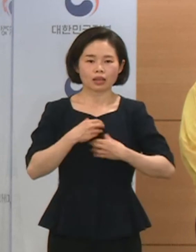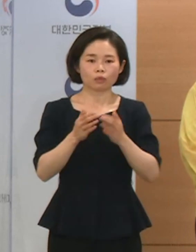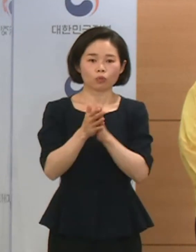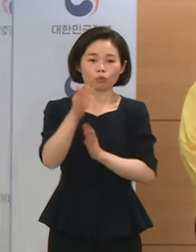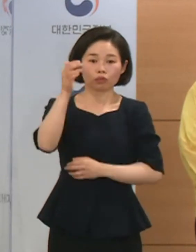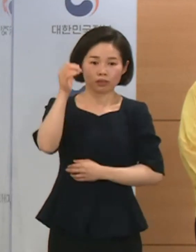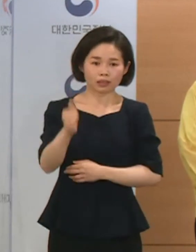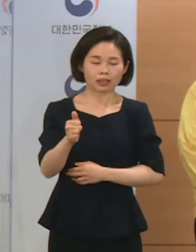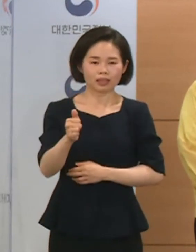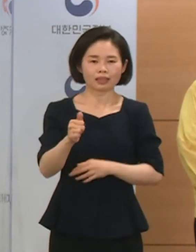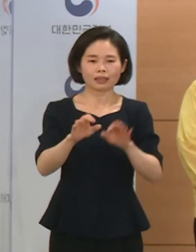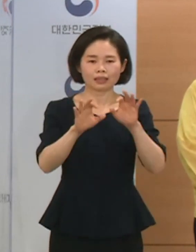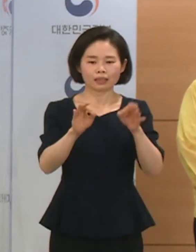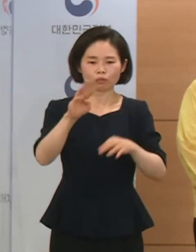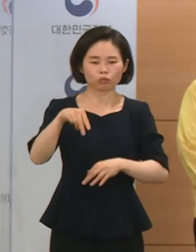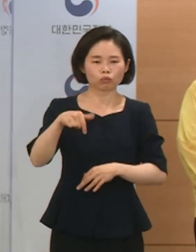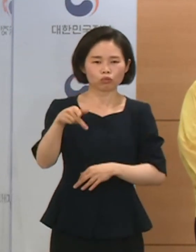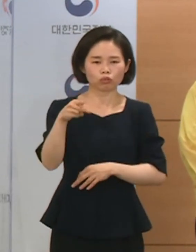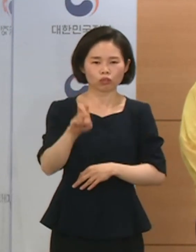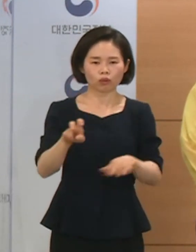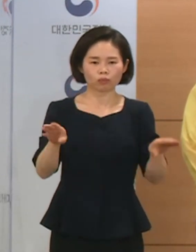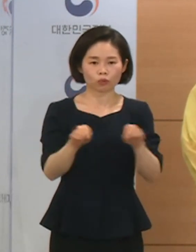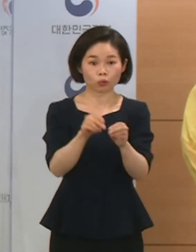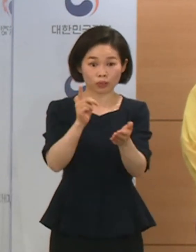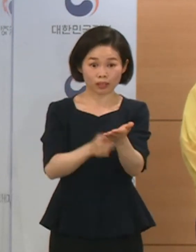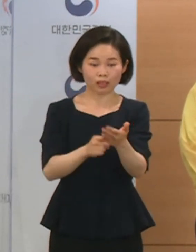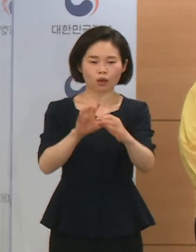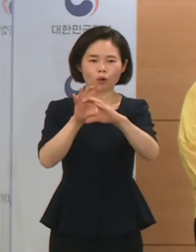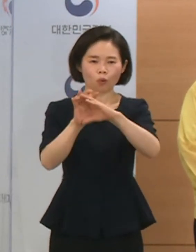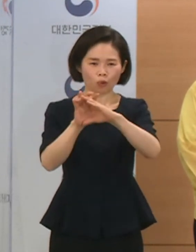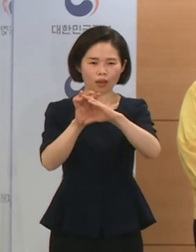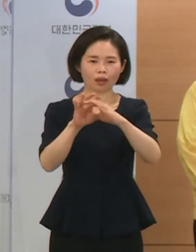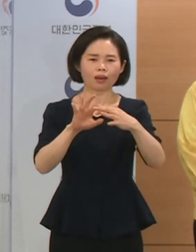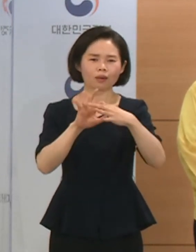재난안전대책본부장 김부겸 국무총리의 코로나19 대응 관련